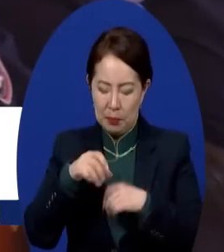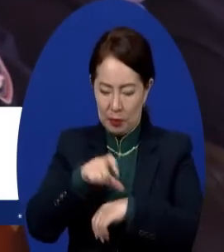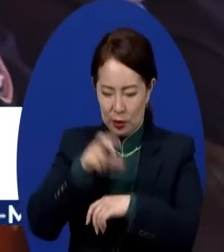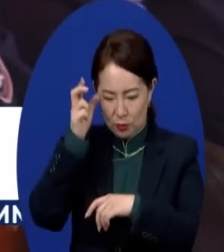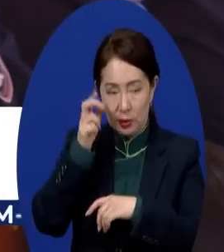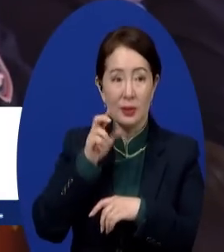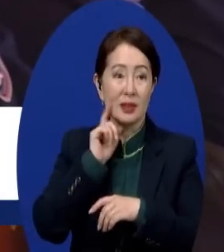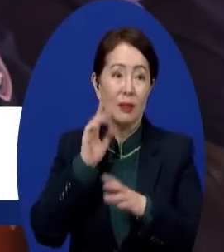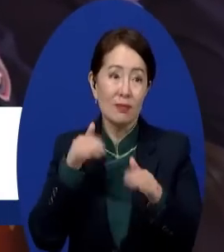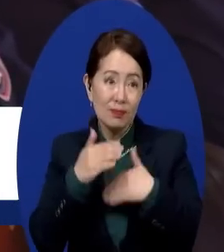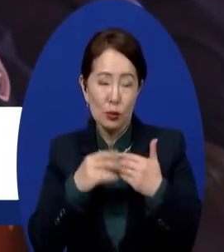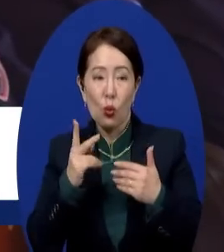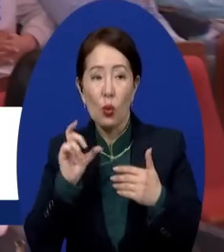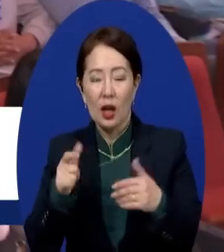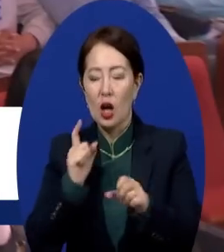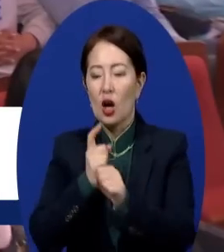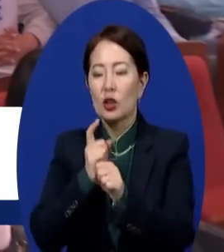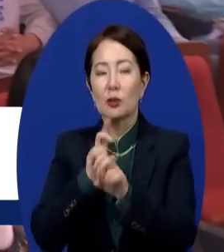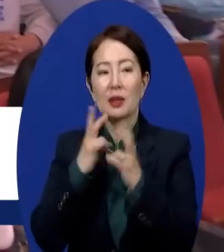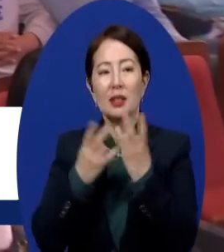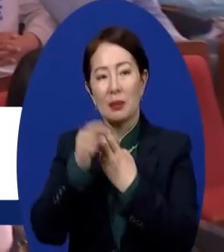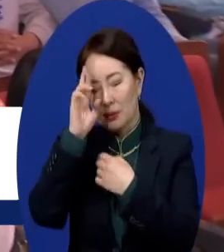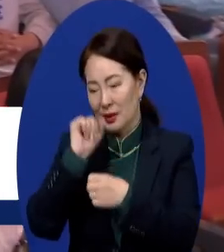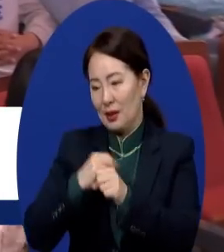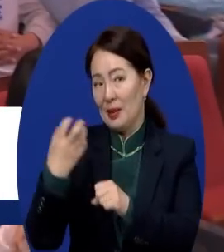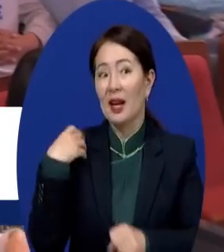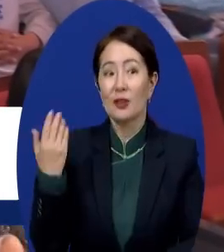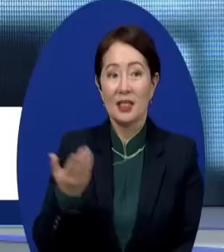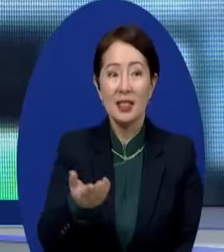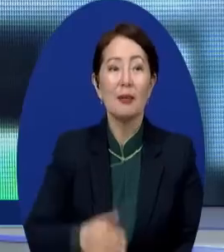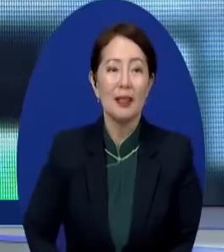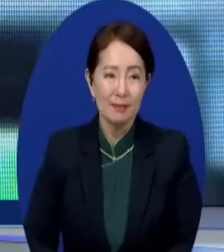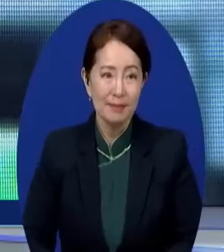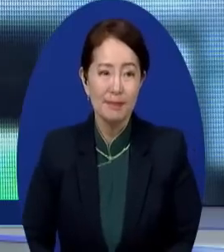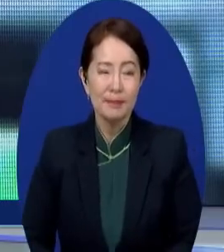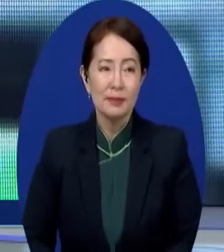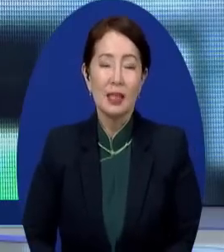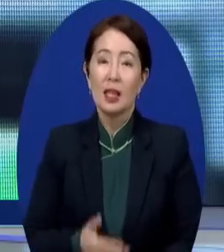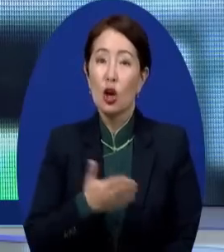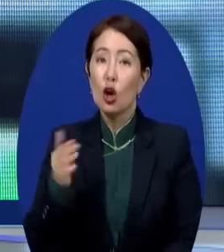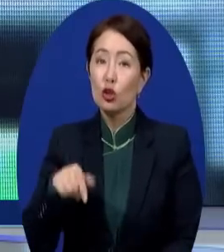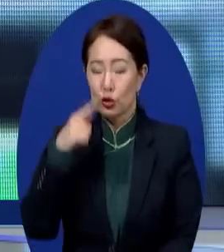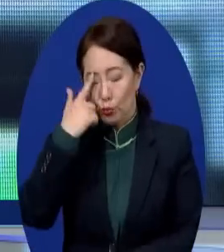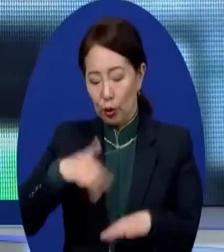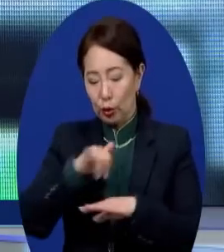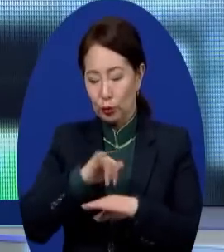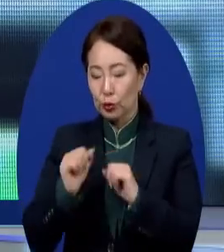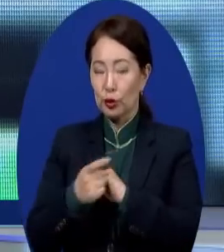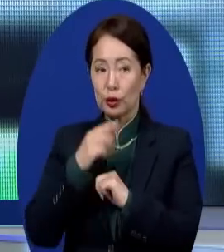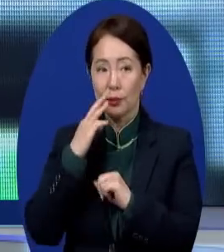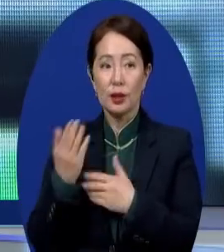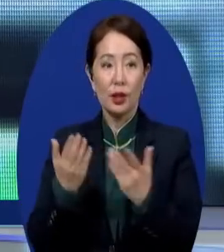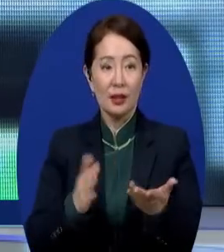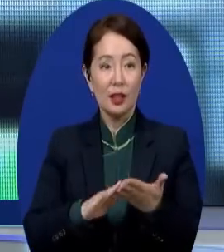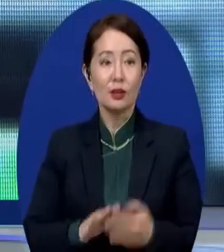залуусыг сургах үүргээр хөдөлмөр нийгмийн хамгааллын яам хариуцж байна. Би та бүхэн өнөөдөр эх оронд болж өнгөрсөн онцлог үйл явдлын